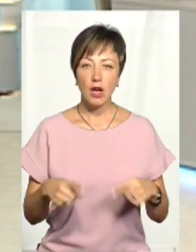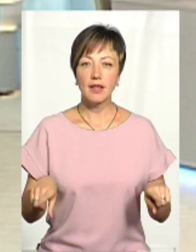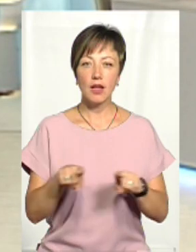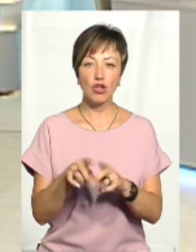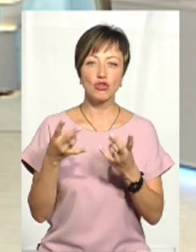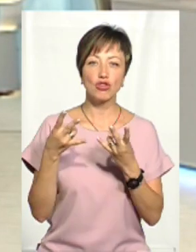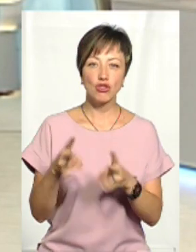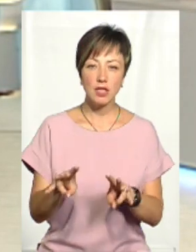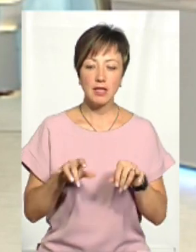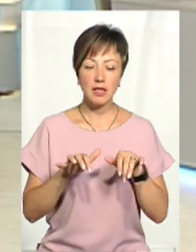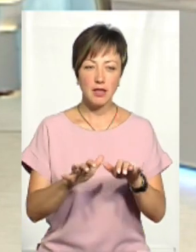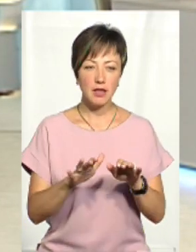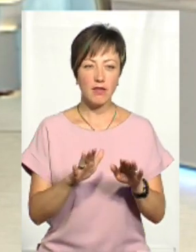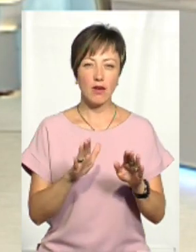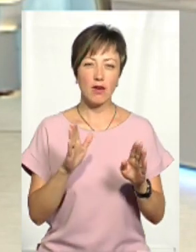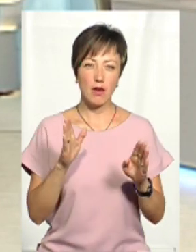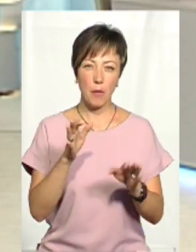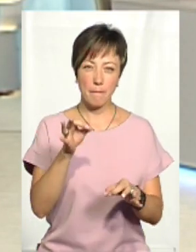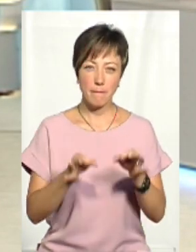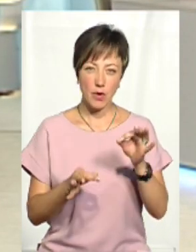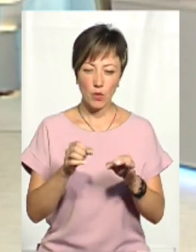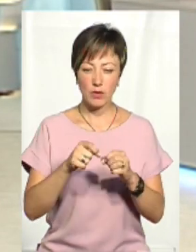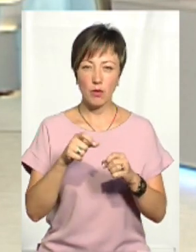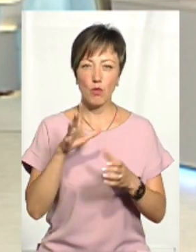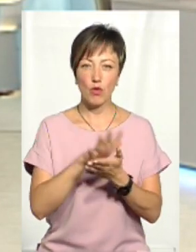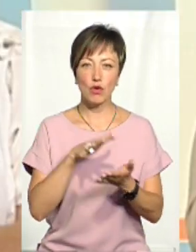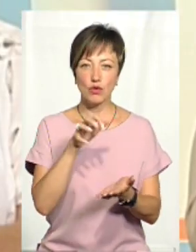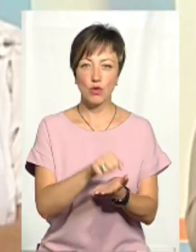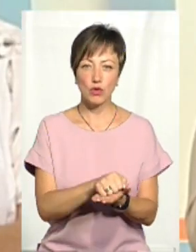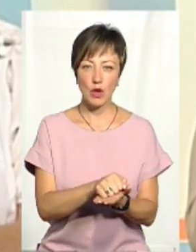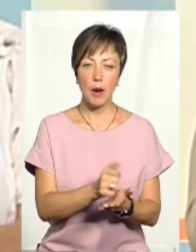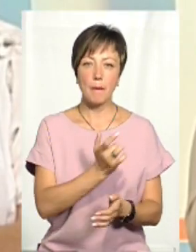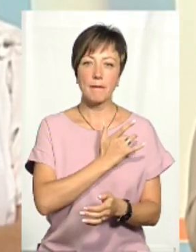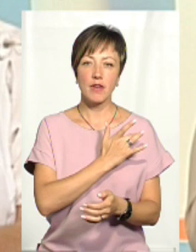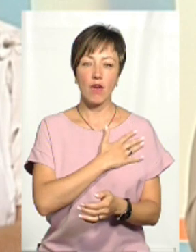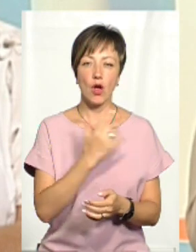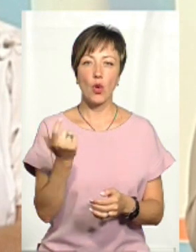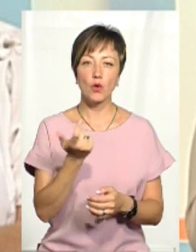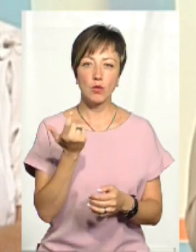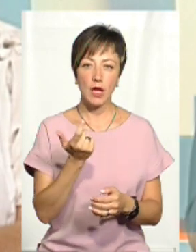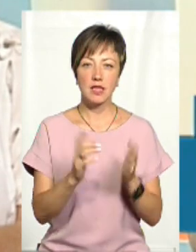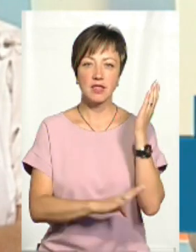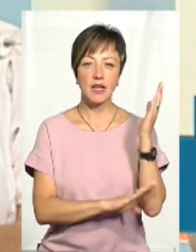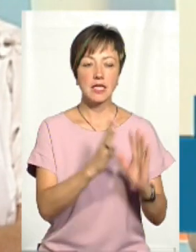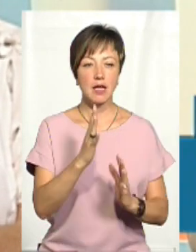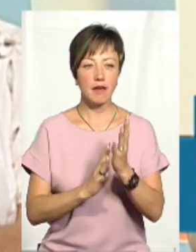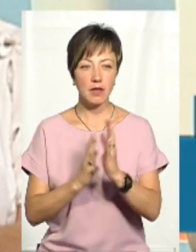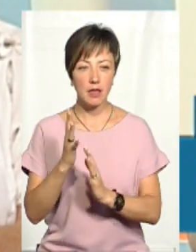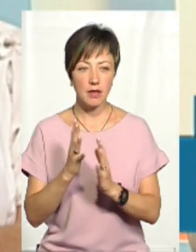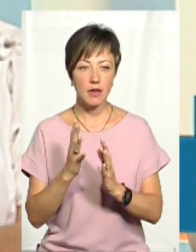шкідників, таких фітофагів, які ушкоджують приватні господарства садівників,